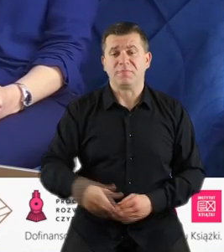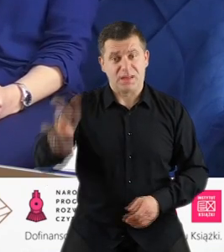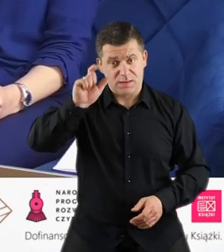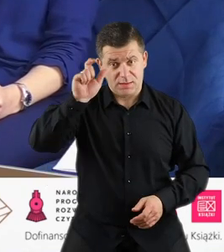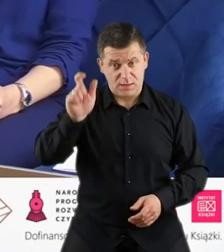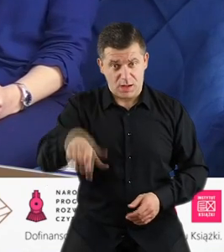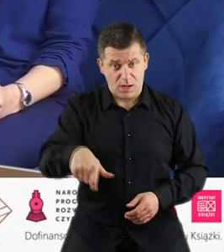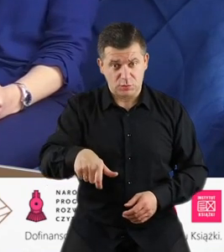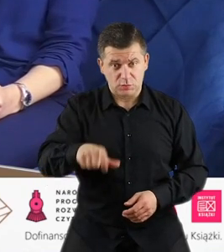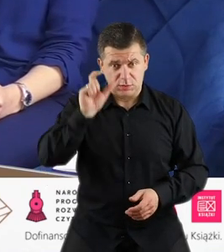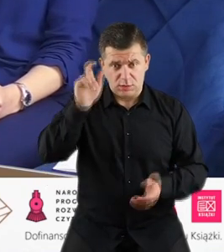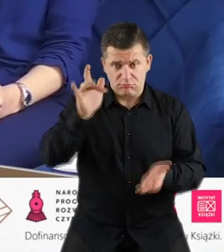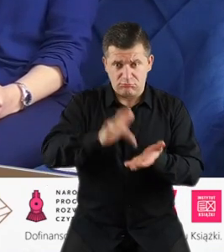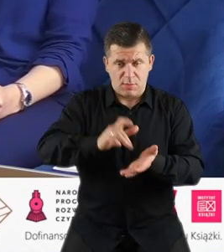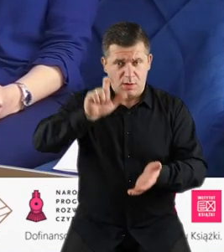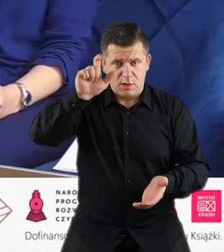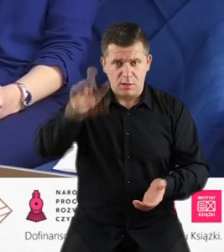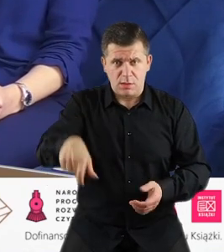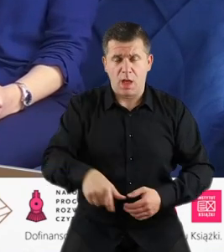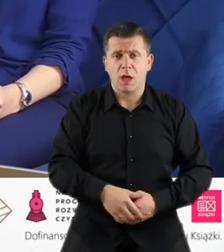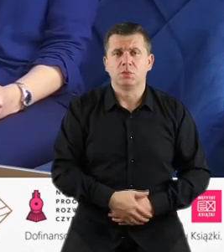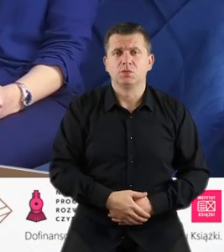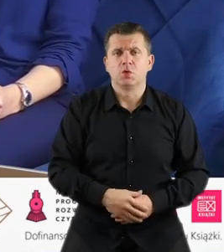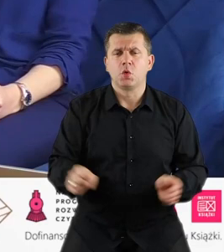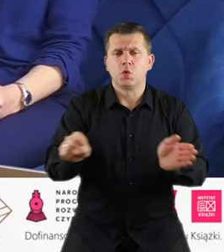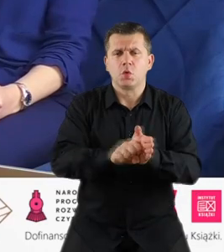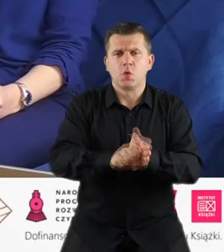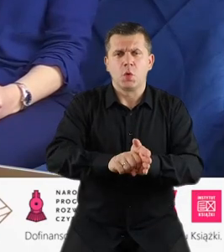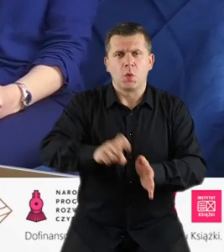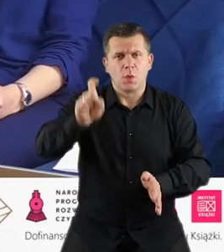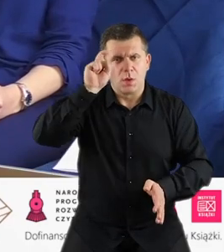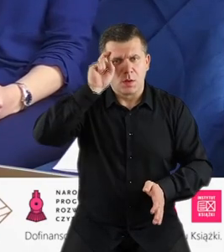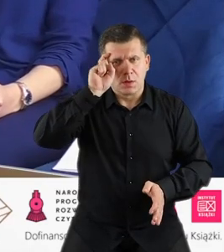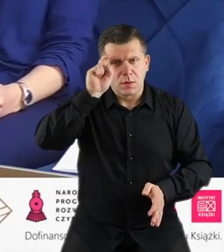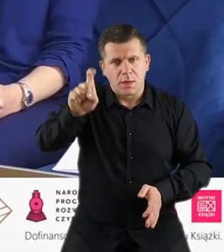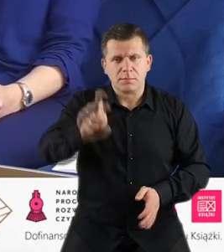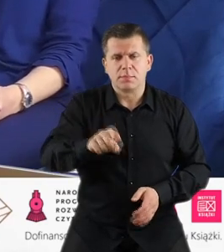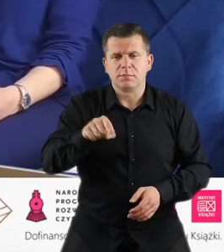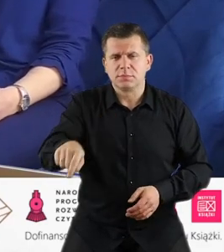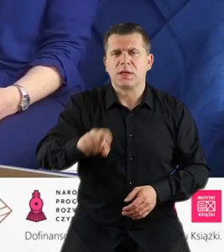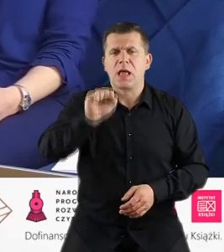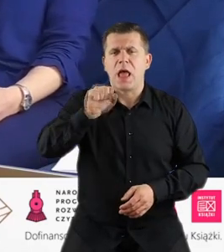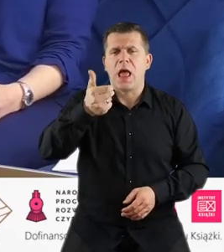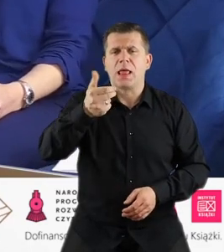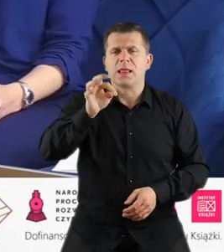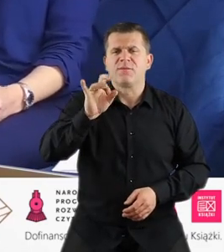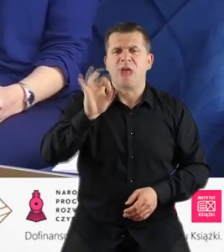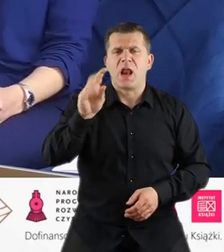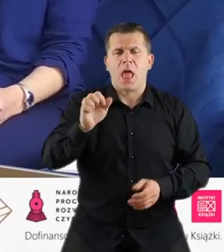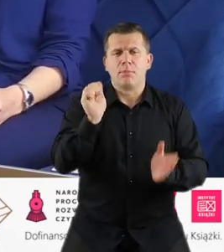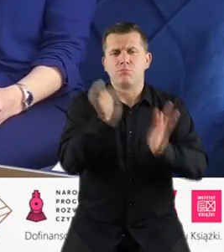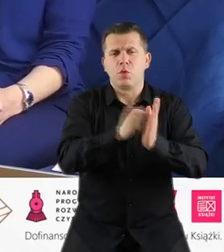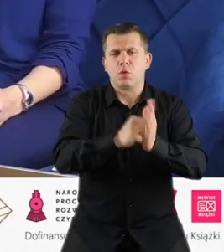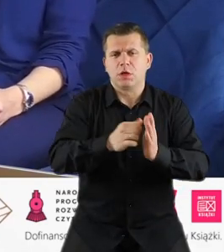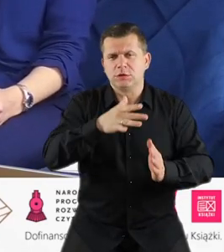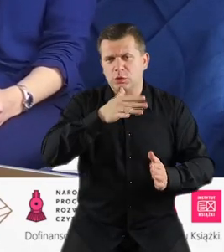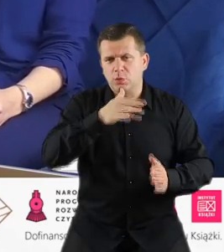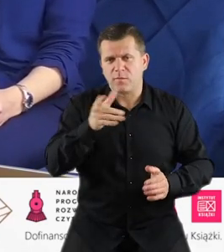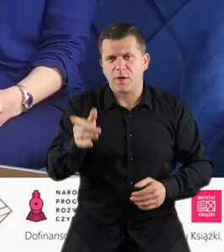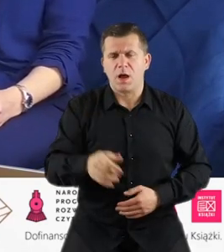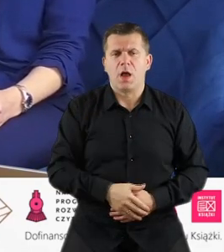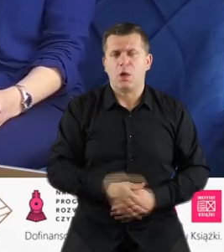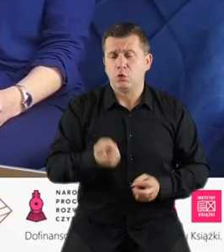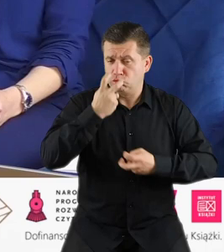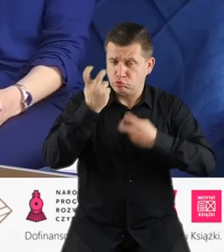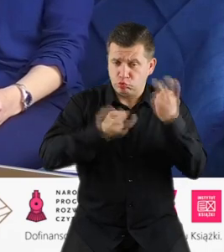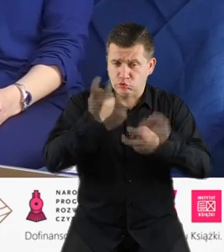Tak. To jest w Gdańsku, tak. Gdańsku, ale do niemieckiego antykwariatu, tak. Puka Żydówka, która